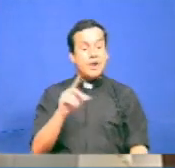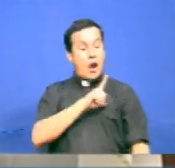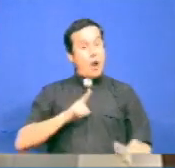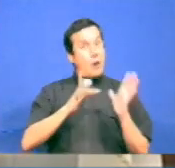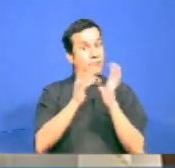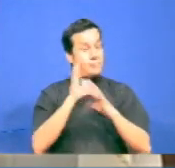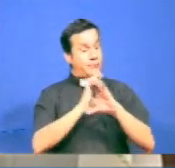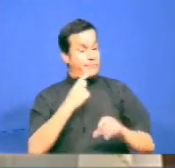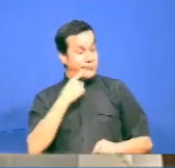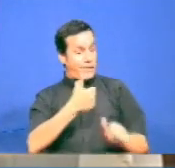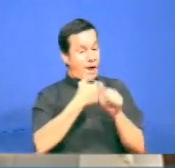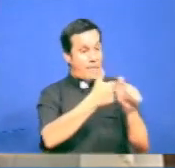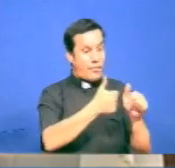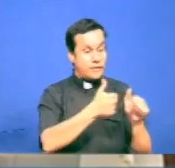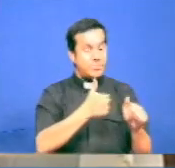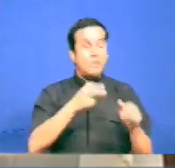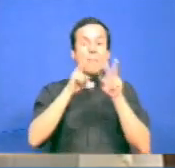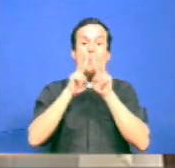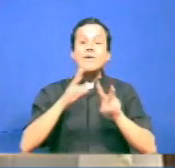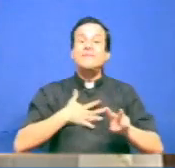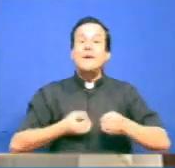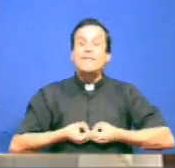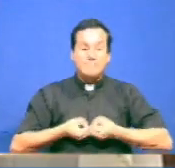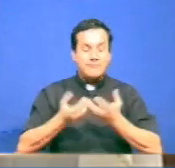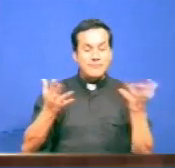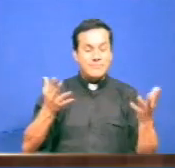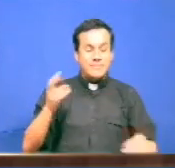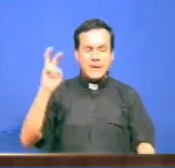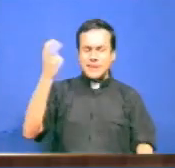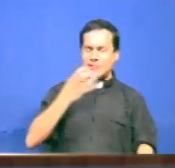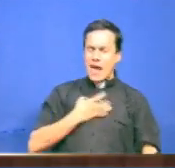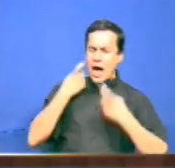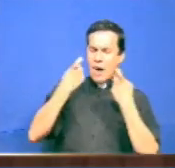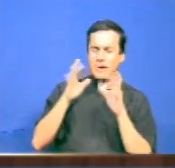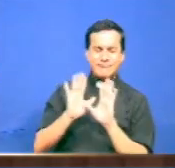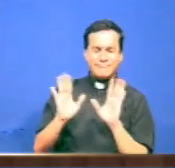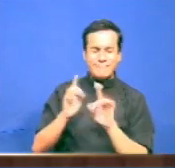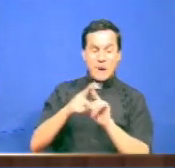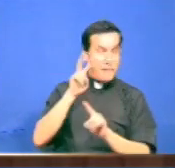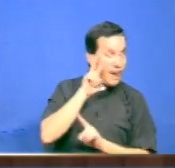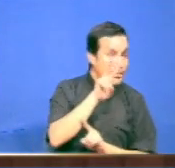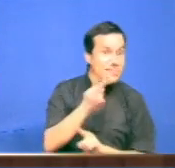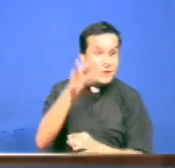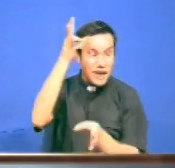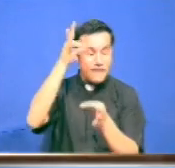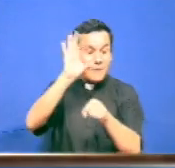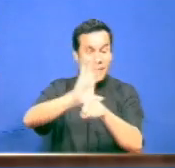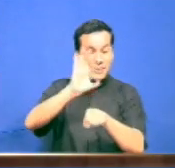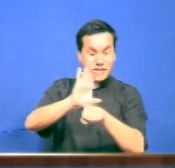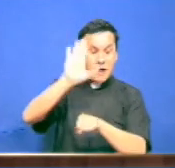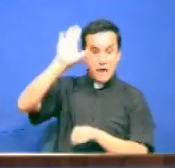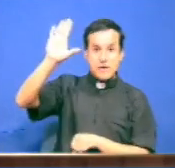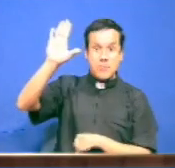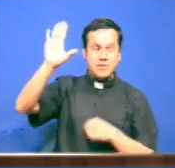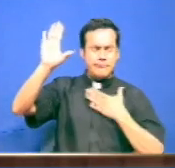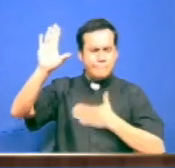amani na wapeni amani yangu, usisitazame dhambi zetu kwani sisi ni wakosaji. Tazama tu imani ya kanisa lako,